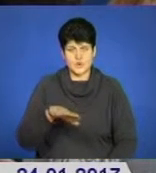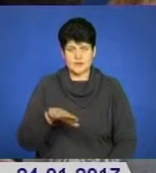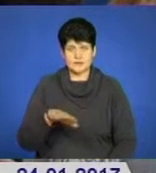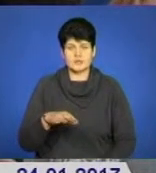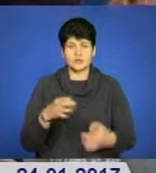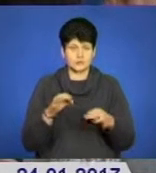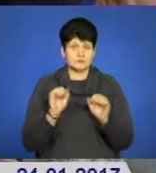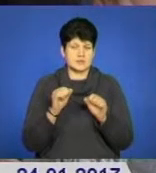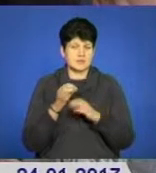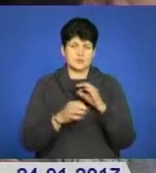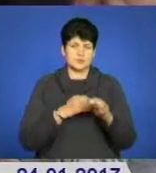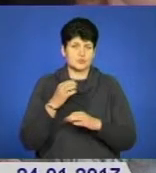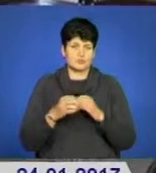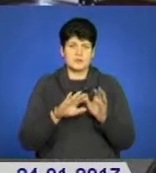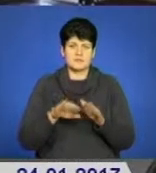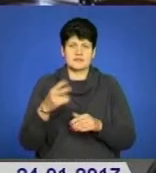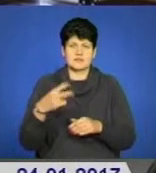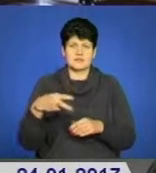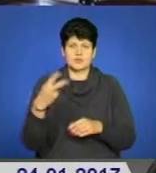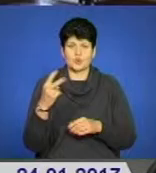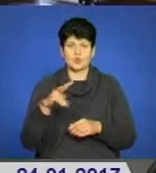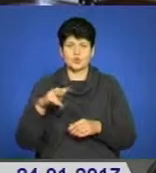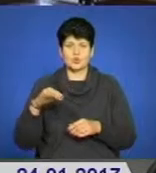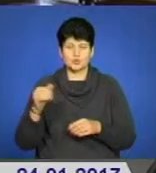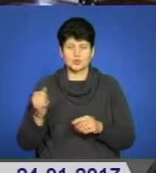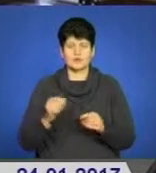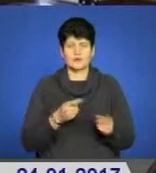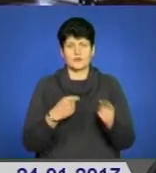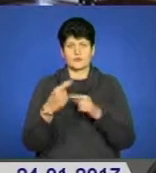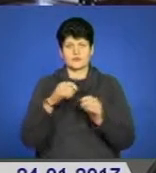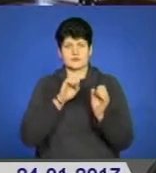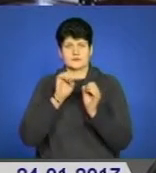до ікони буде цілодобовий. Після 22 лютого святиня повернеться назад до Ватикану.